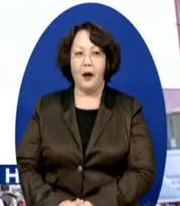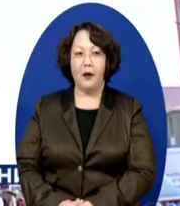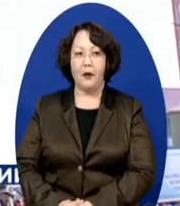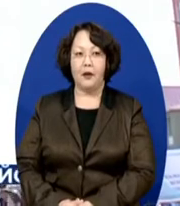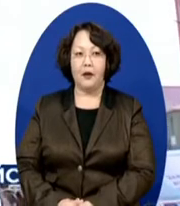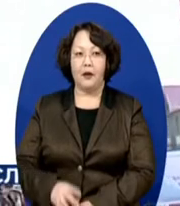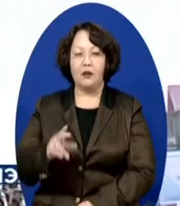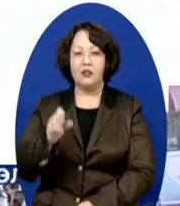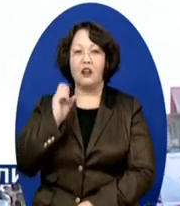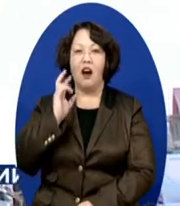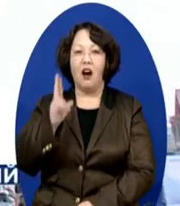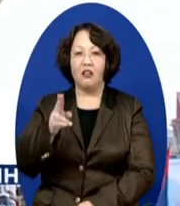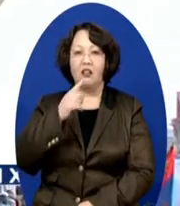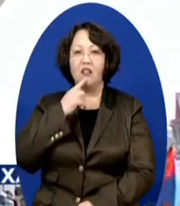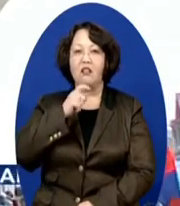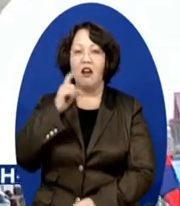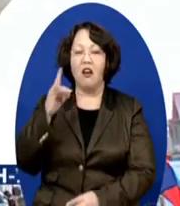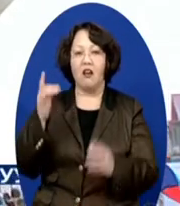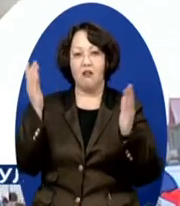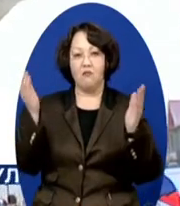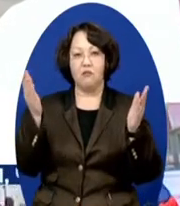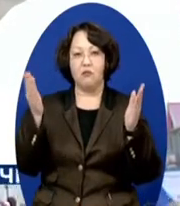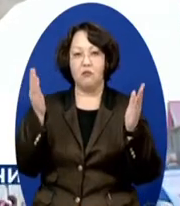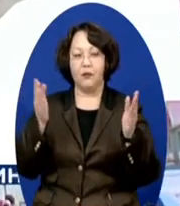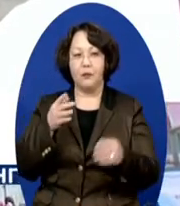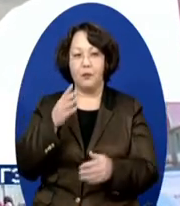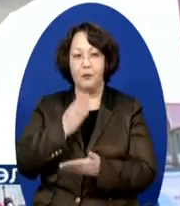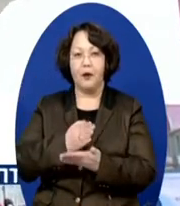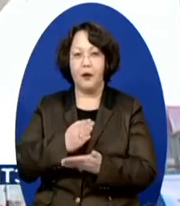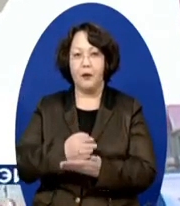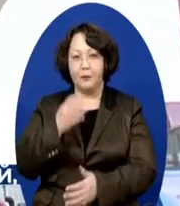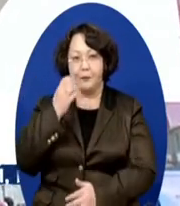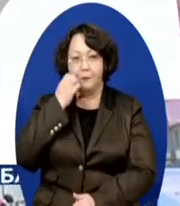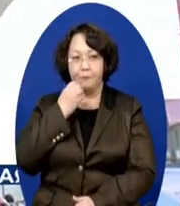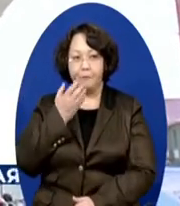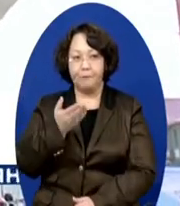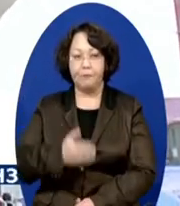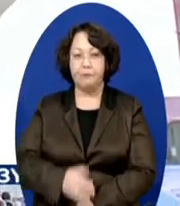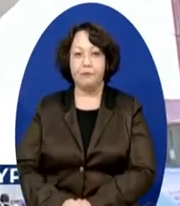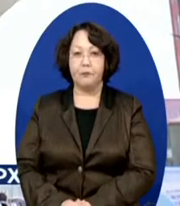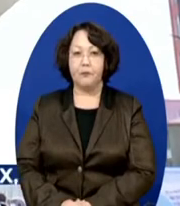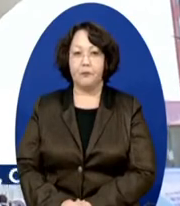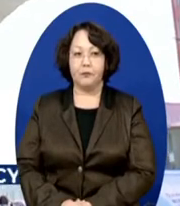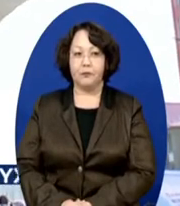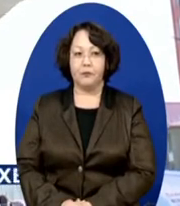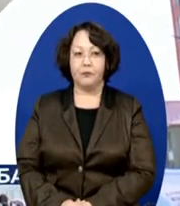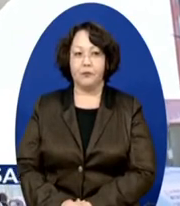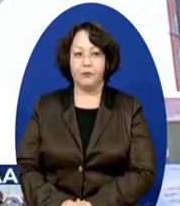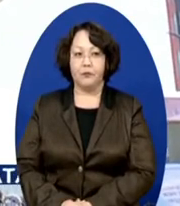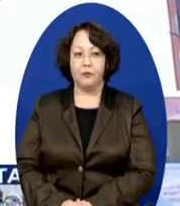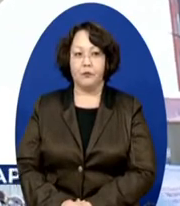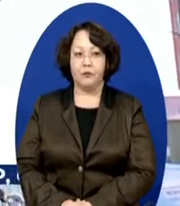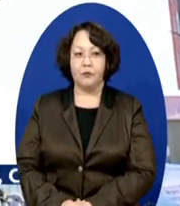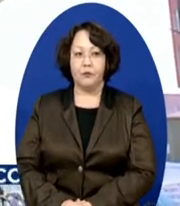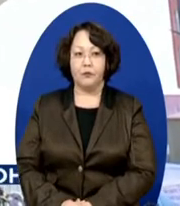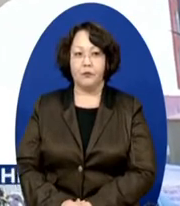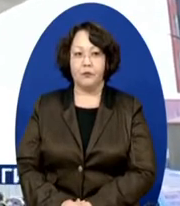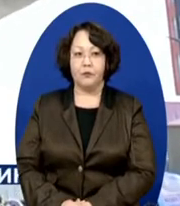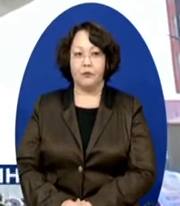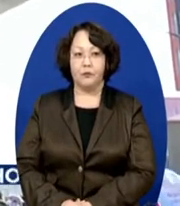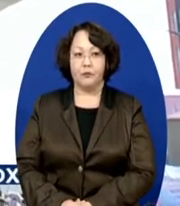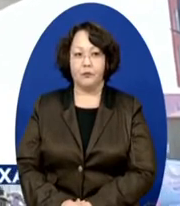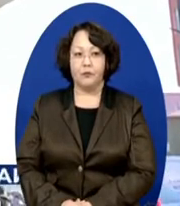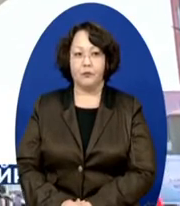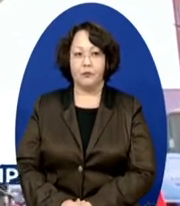өзгө кулдугам сен болмас ангарып биз шер арадаш тем жаргсыз наурыз